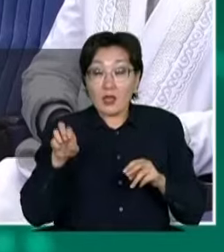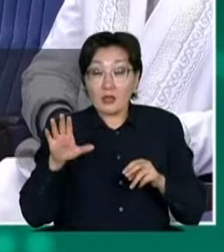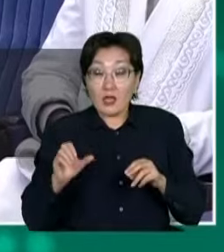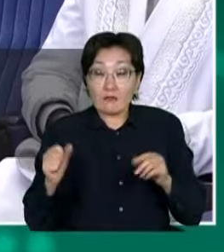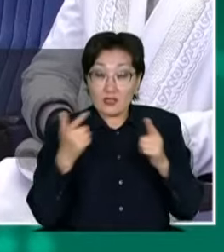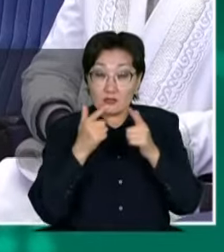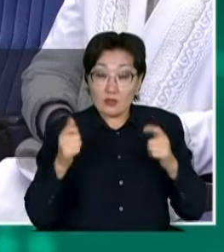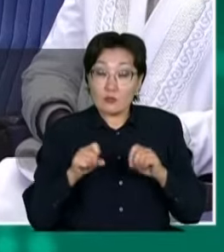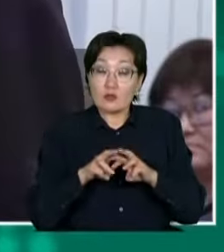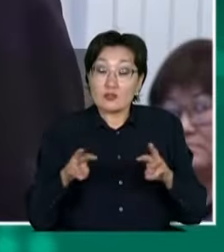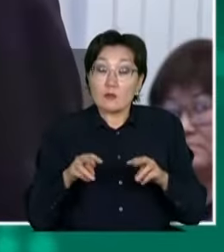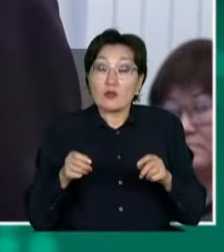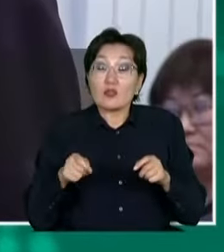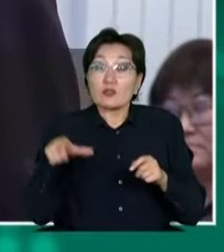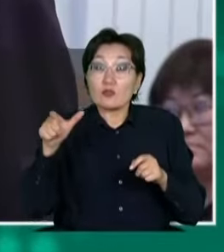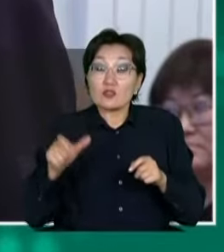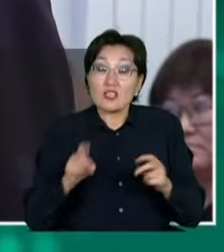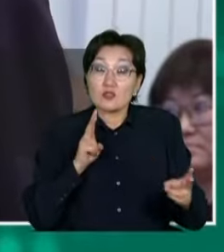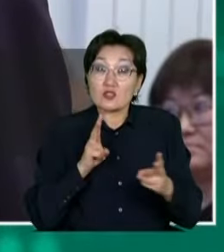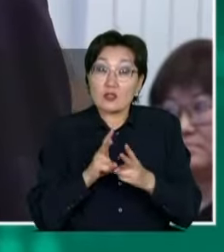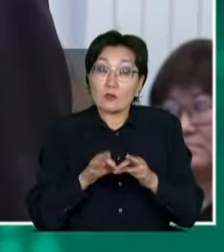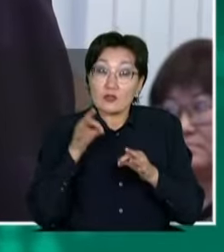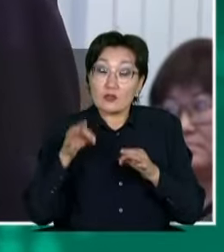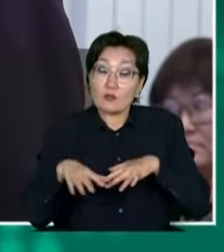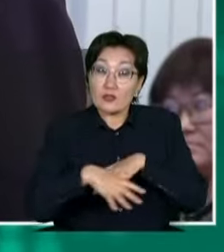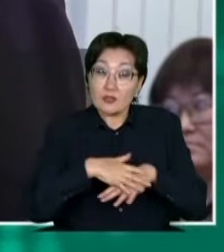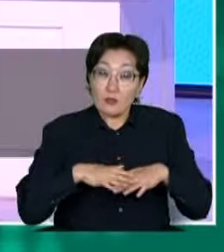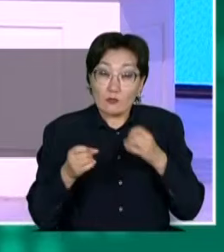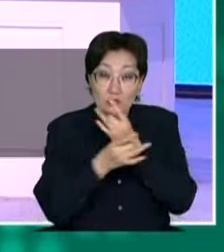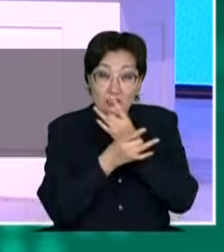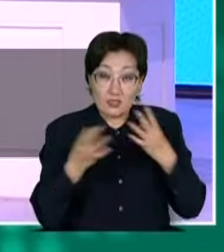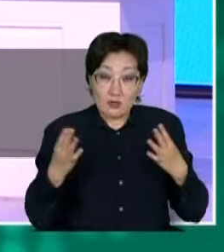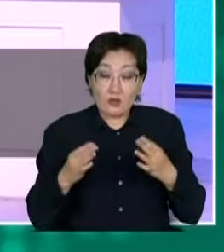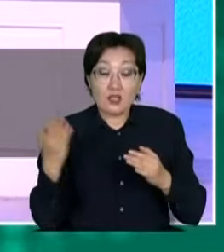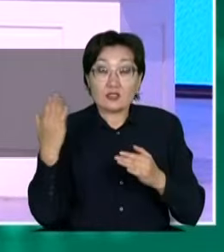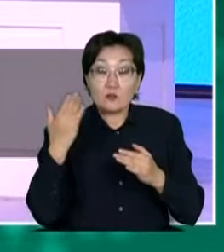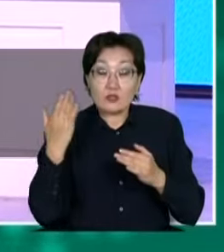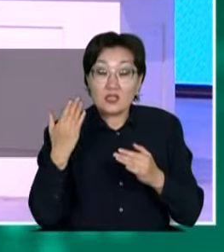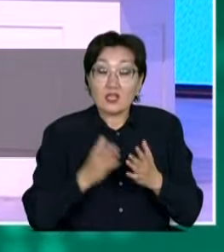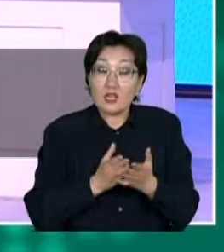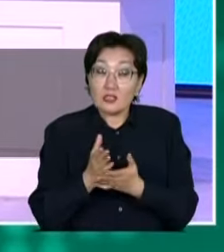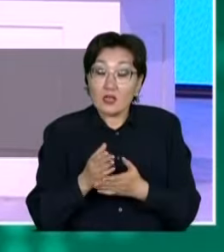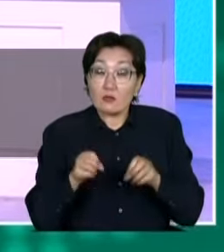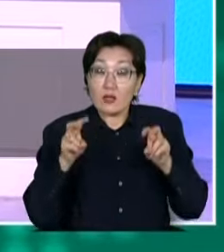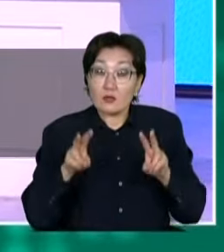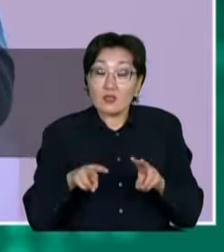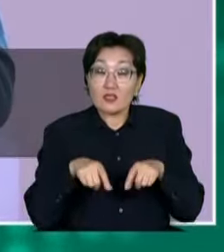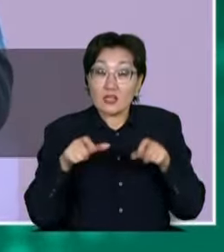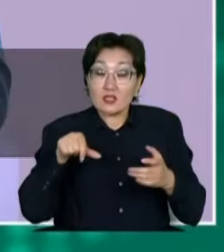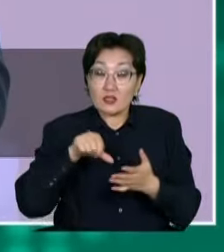бөлісті. Ведомство басшысымен кездесуге облыс тұрғындары мен мәдениет, кино индустрия саласының мамандары қатысып,